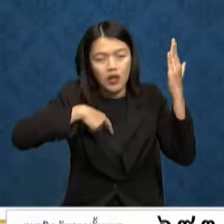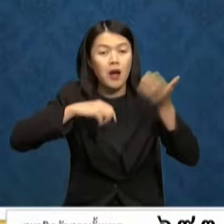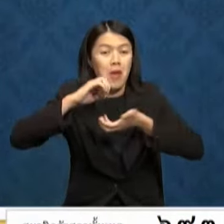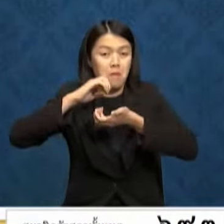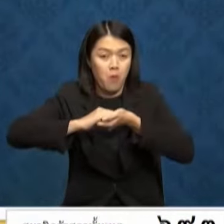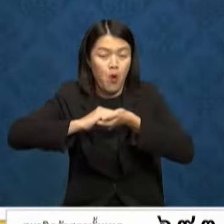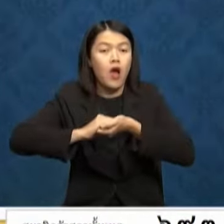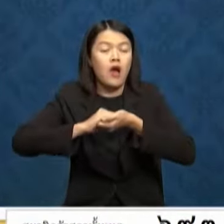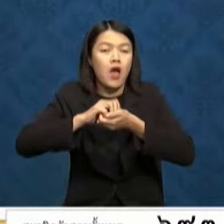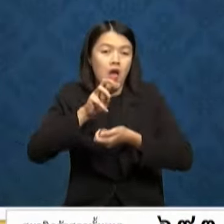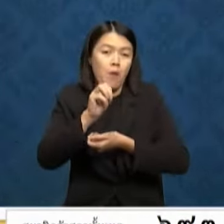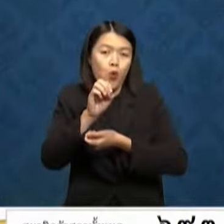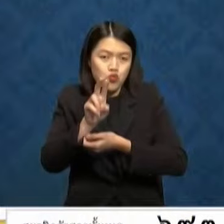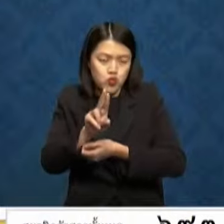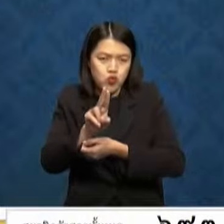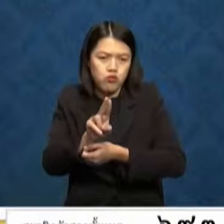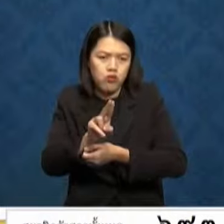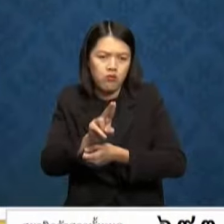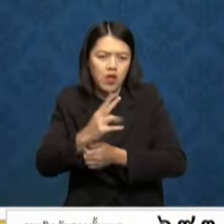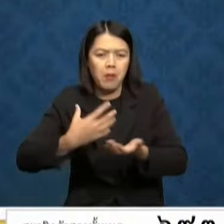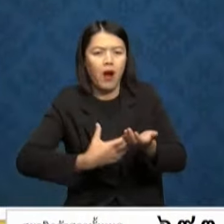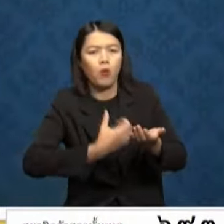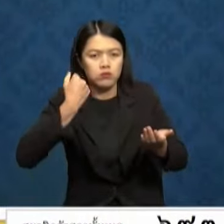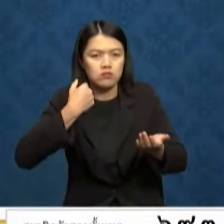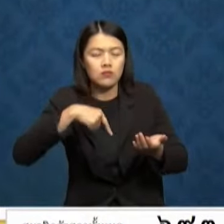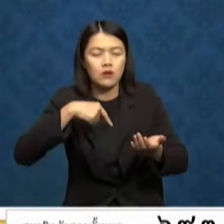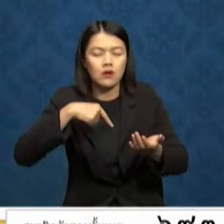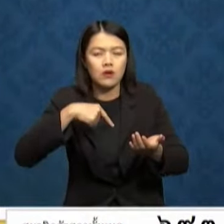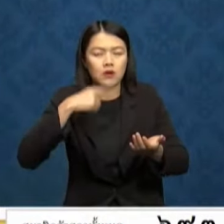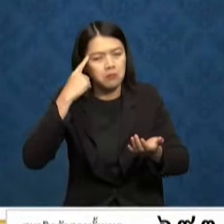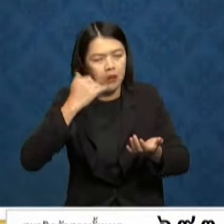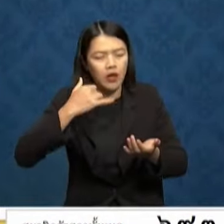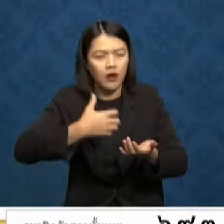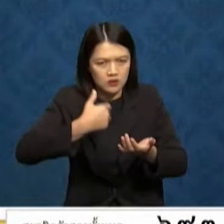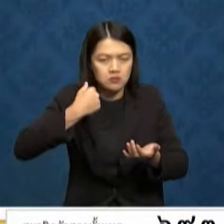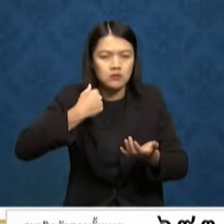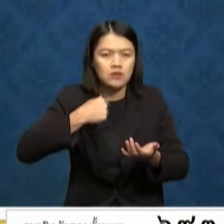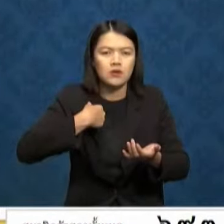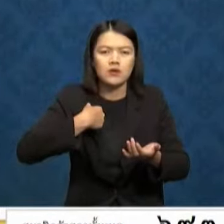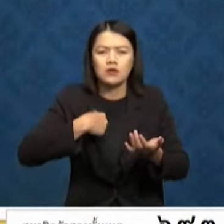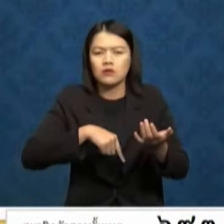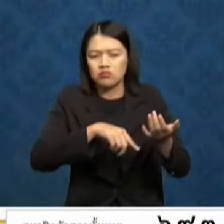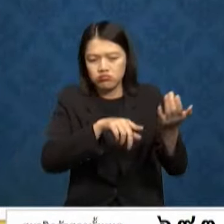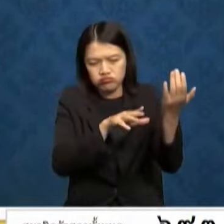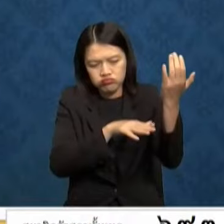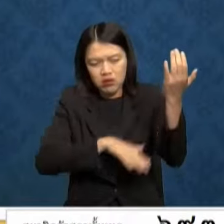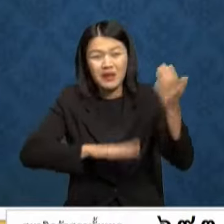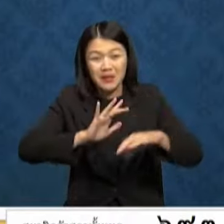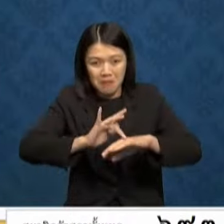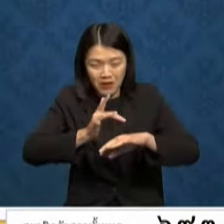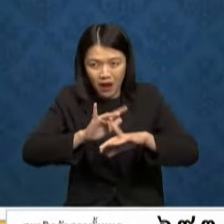MOUแล้วสุ่มเสี่ยงต่อการเสียดินแดนและดินแดนที่จะเสียนั้นเต็มไปด้วยทรัพยากรทาง